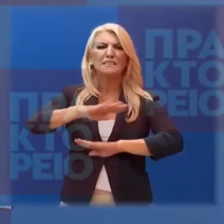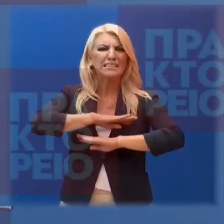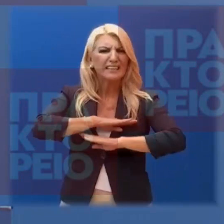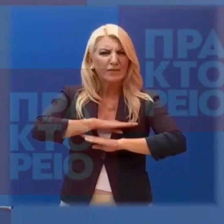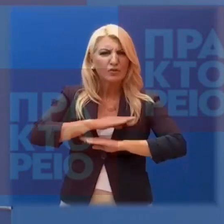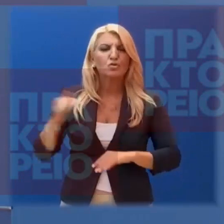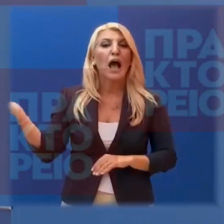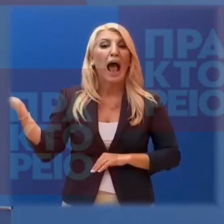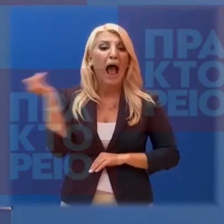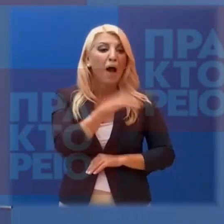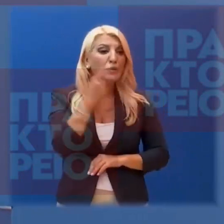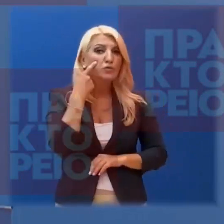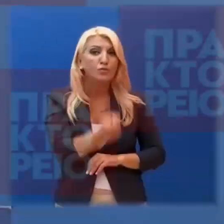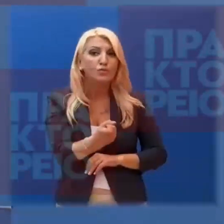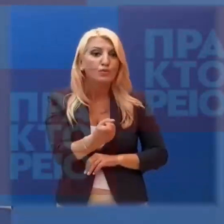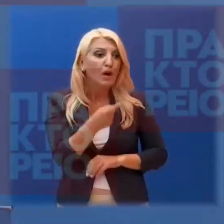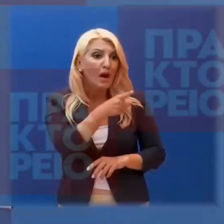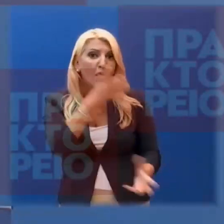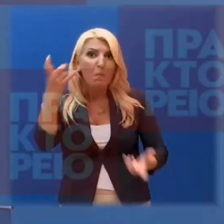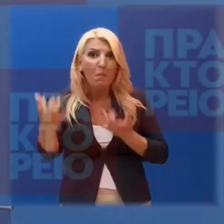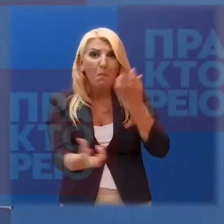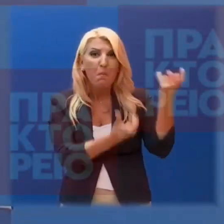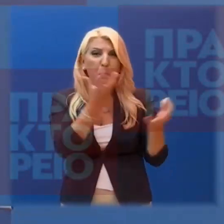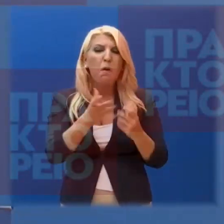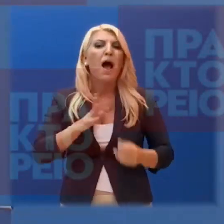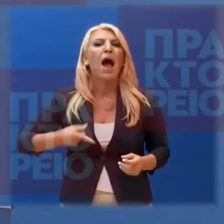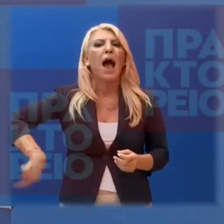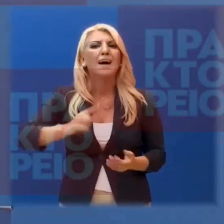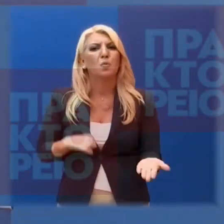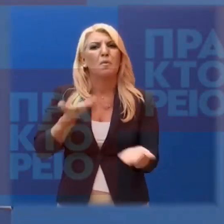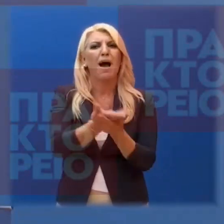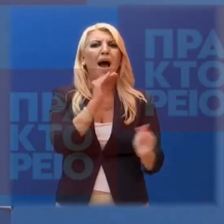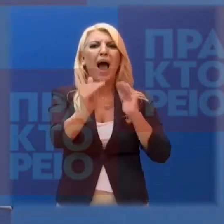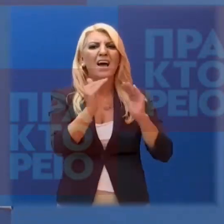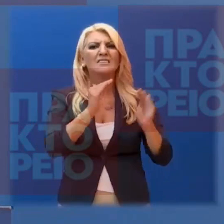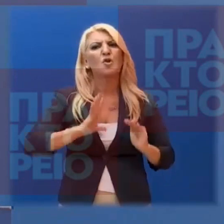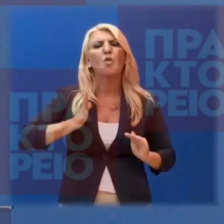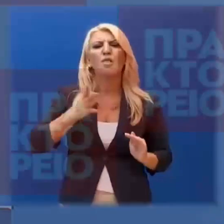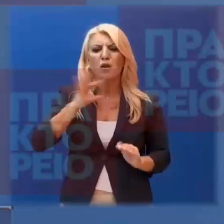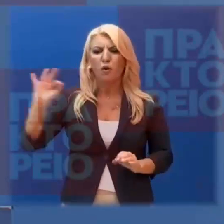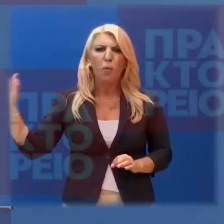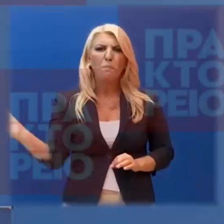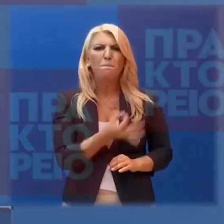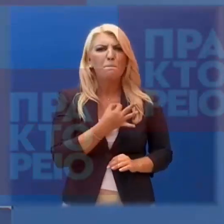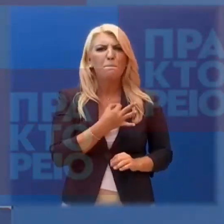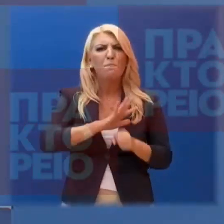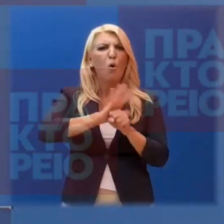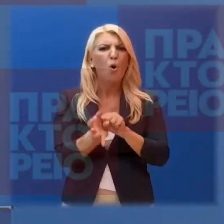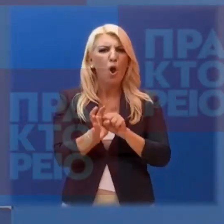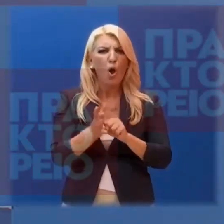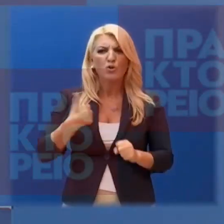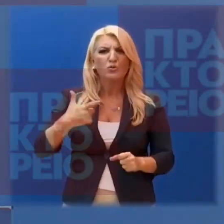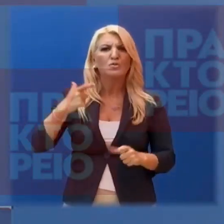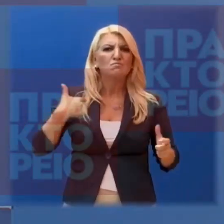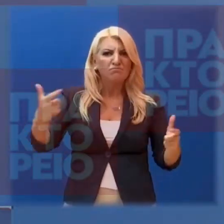πυρκαγιά που ξεκίνησε από ηθούντες άσυλο ως αντίδραση στα μέτρα καραντίνας λόγω κρουσμάτων. Η δομή